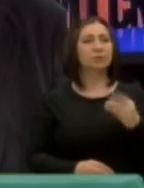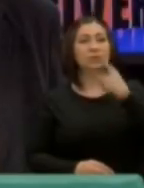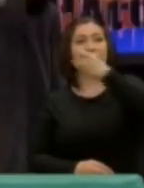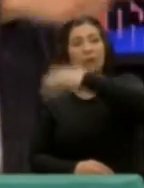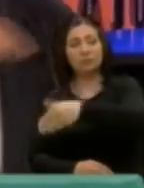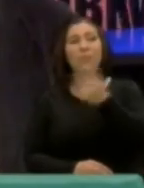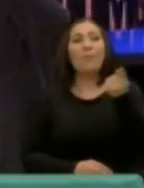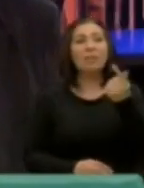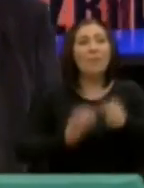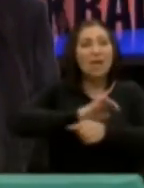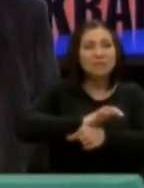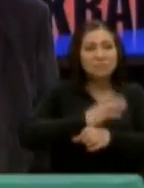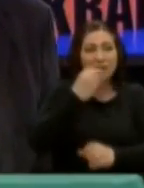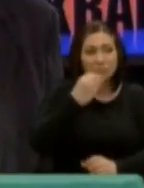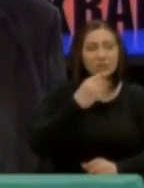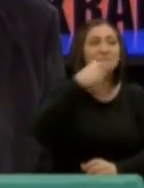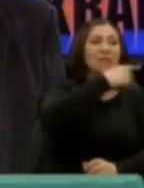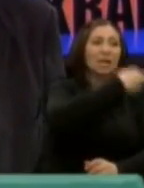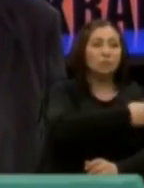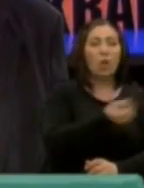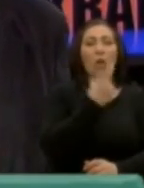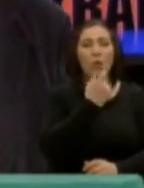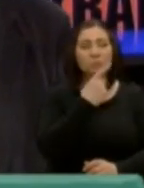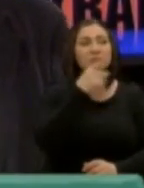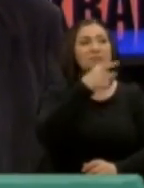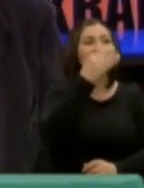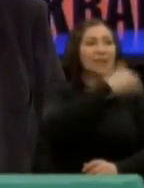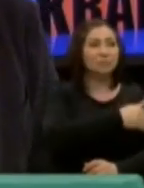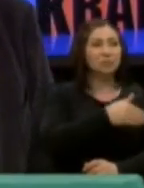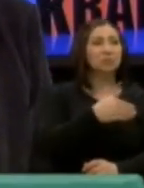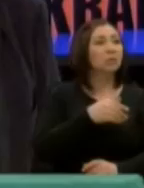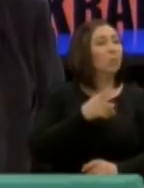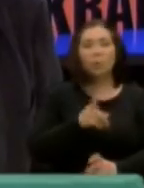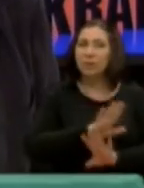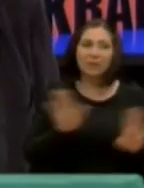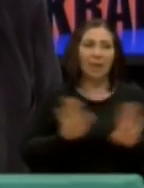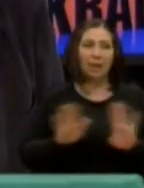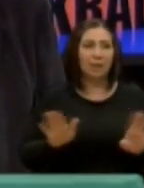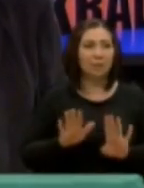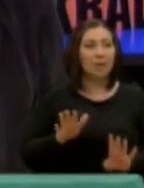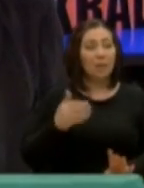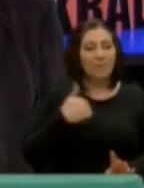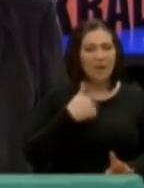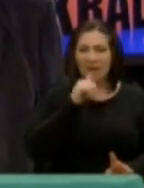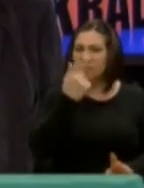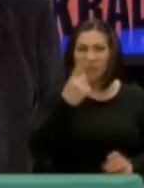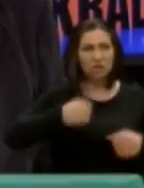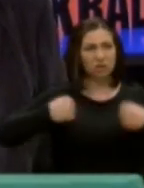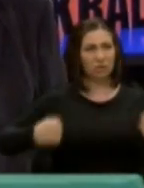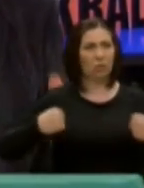hayır, size yok. Gelmiş badem ezmesi yemiş, size gelmiş lokum yemiş, size gelmiş de şey yap. Bu değil. Yani ben hiçbir